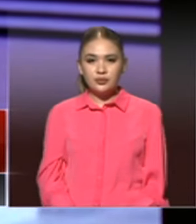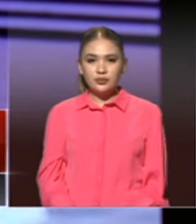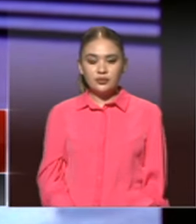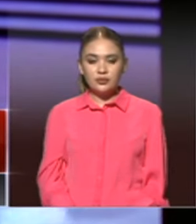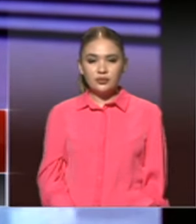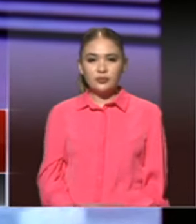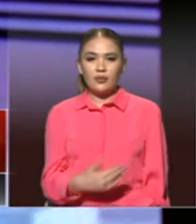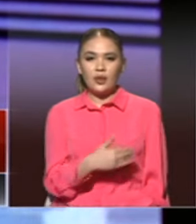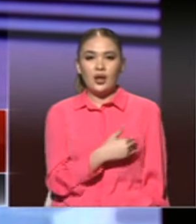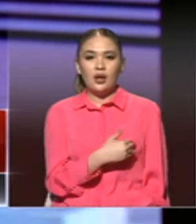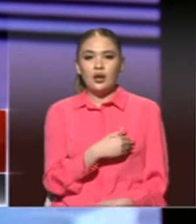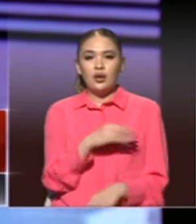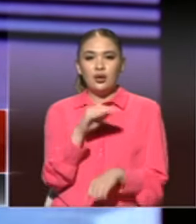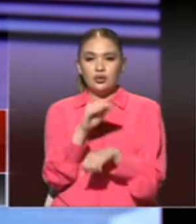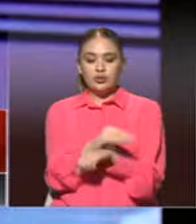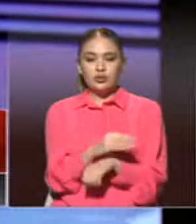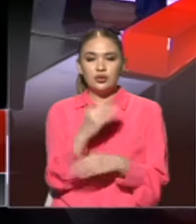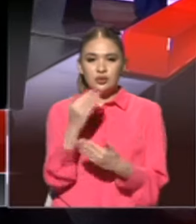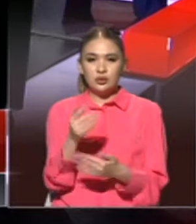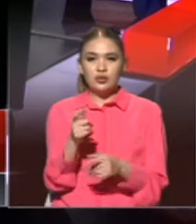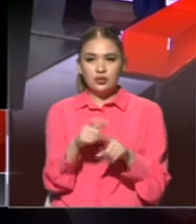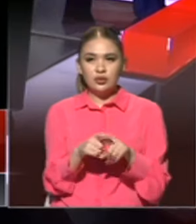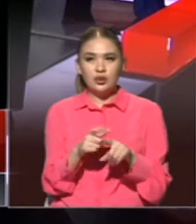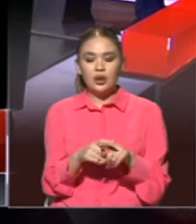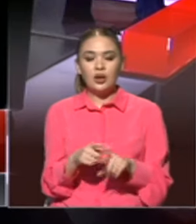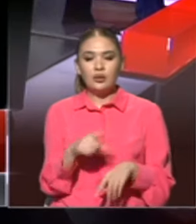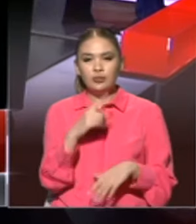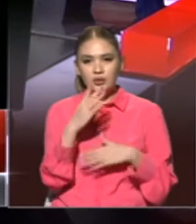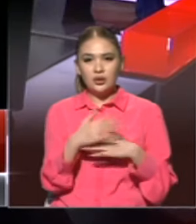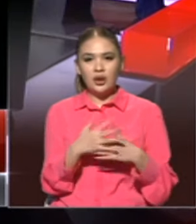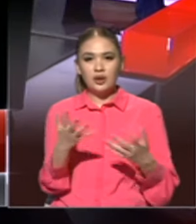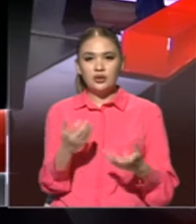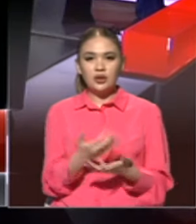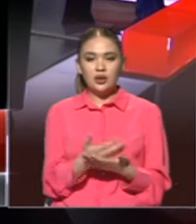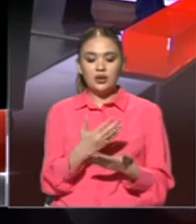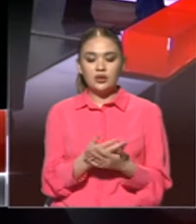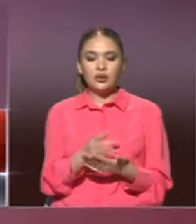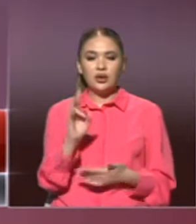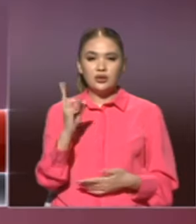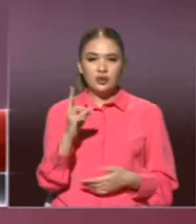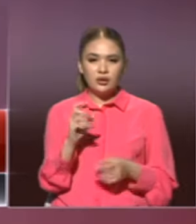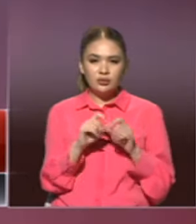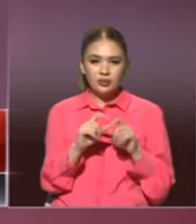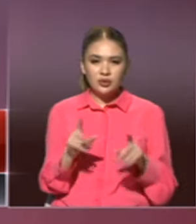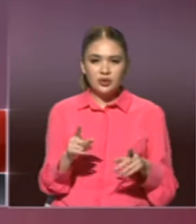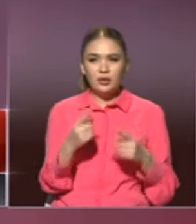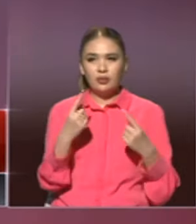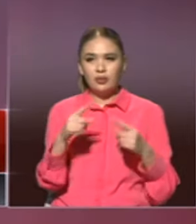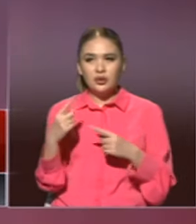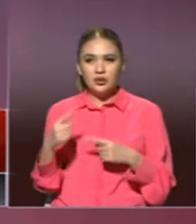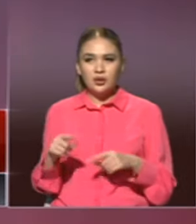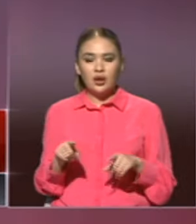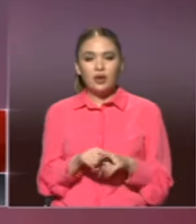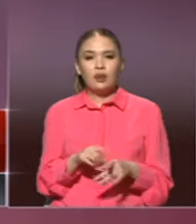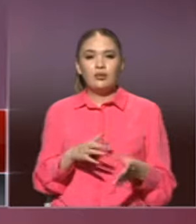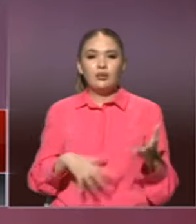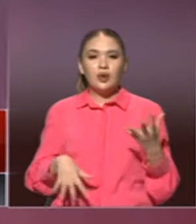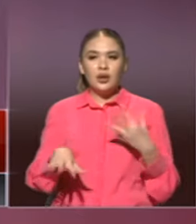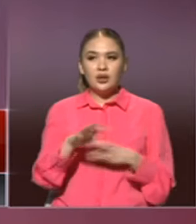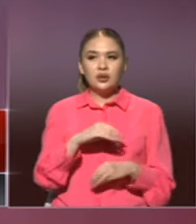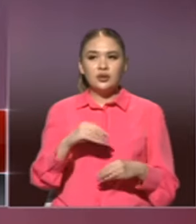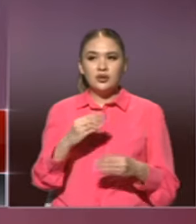қосып кетейінші, мына кісінің сөзіне. Мысалға, биылды алсақ та, Назарбаев зияткерлік мектептерін алсақ та, олардың барлығы дарынды